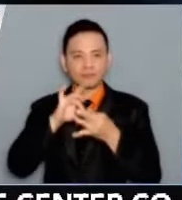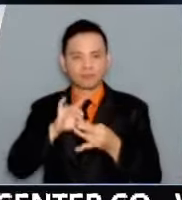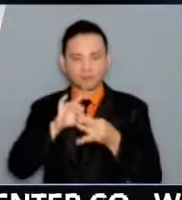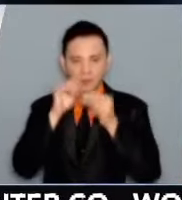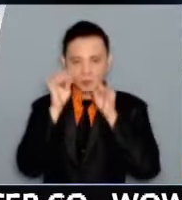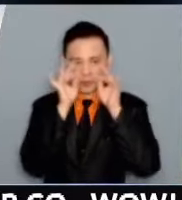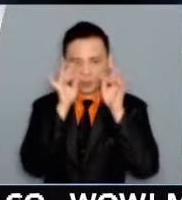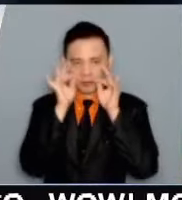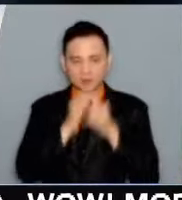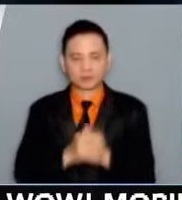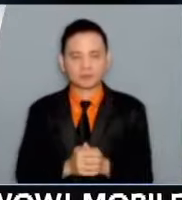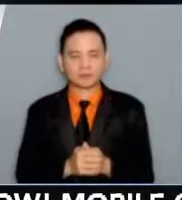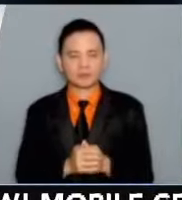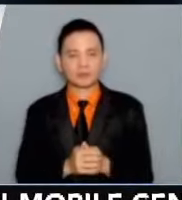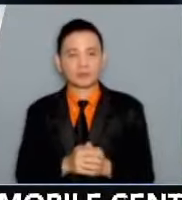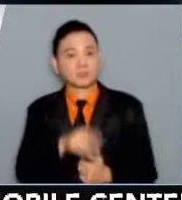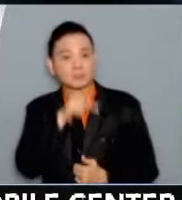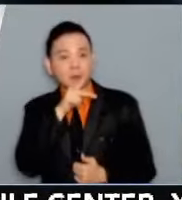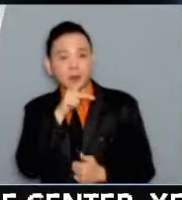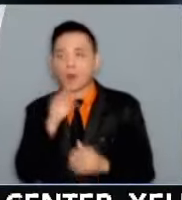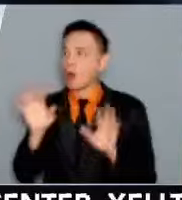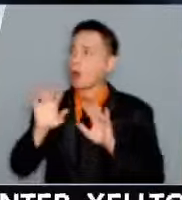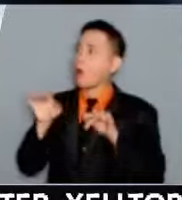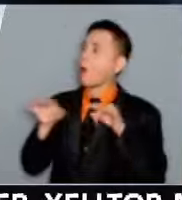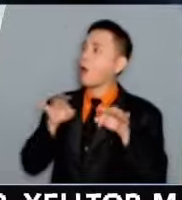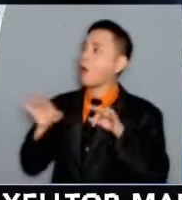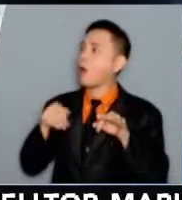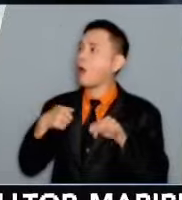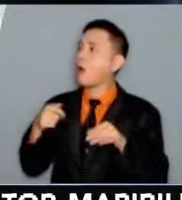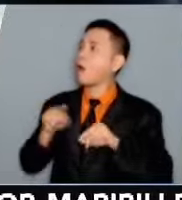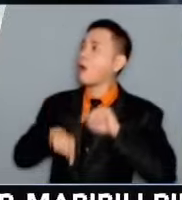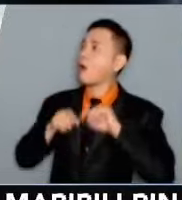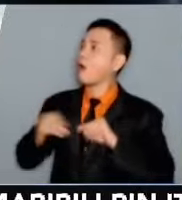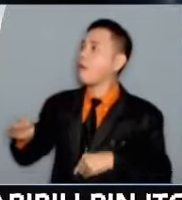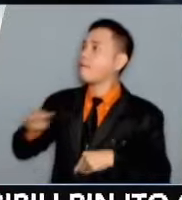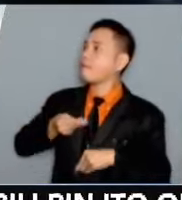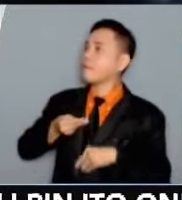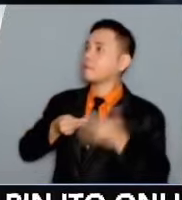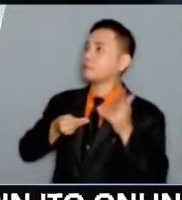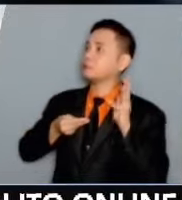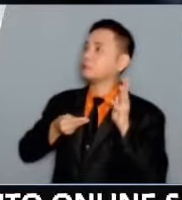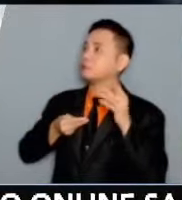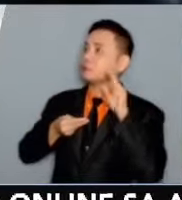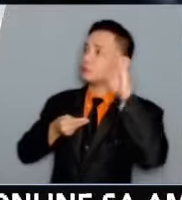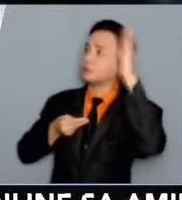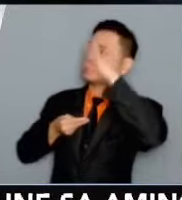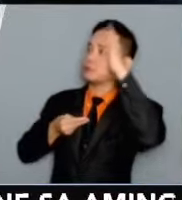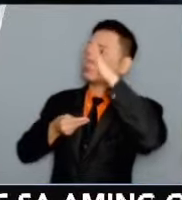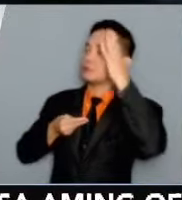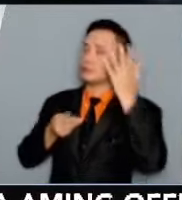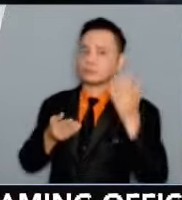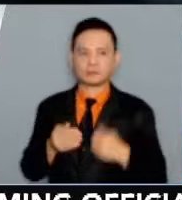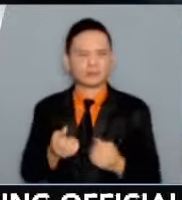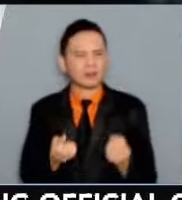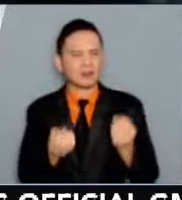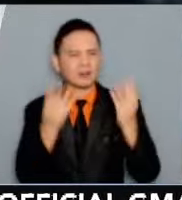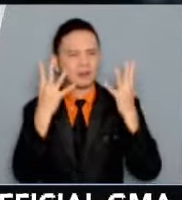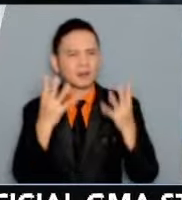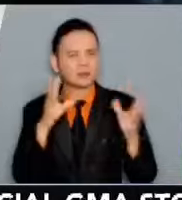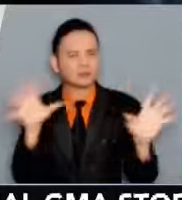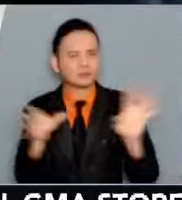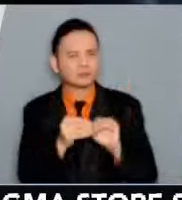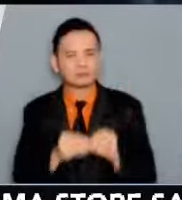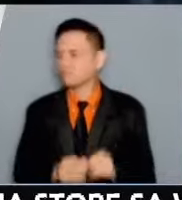suspect, iniabot lang sa kanya ng kaibigan ng item. Pinatago lang. Pero alam niyo po yung droga yun? Hindi.